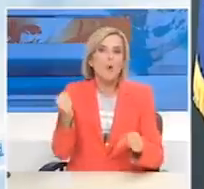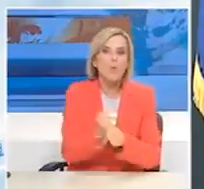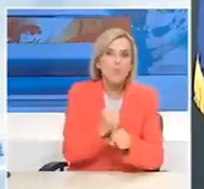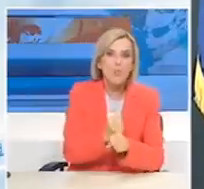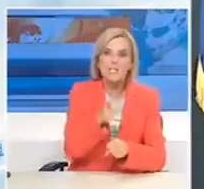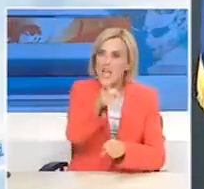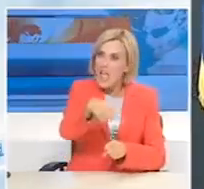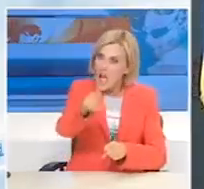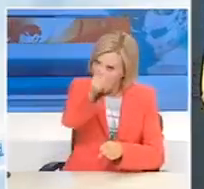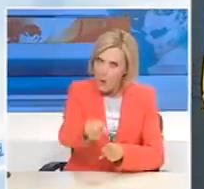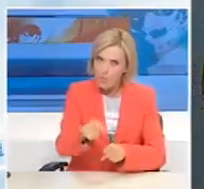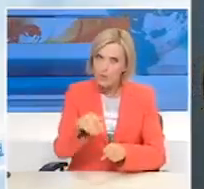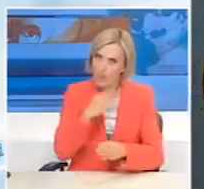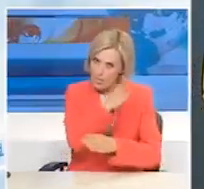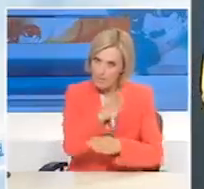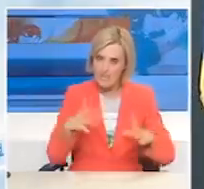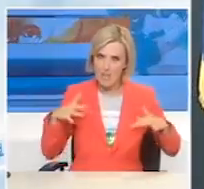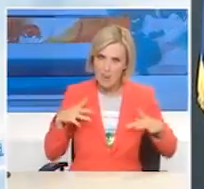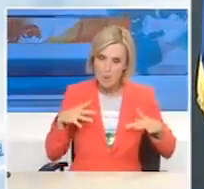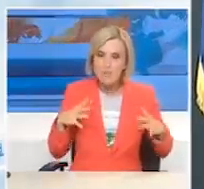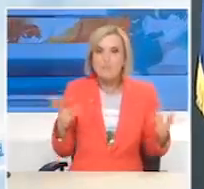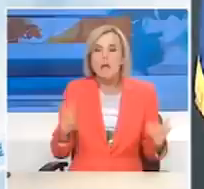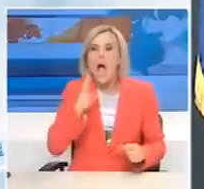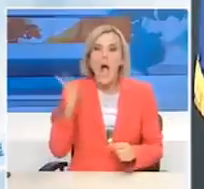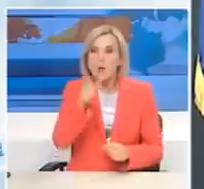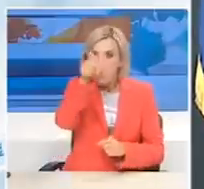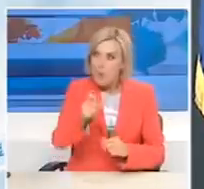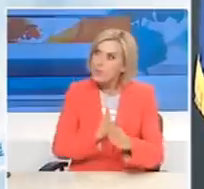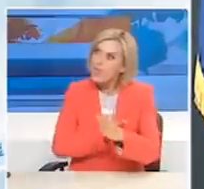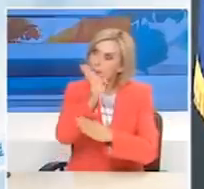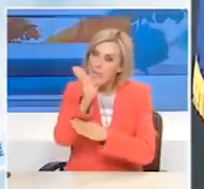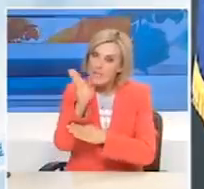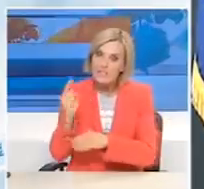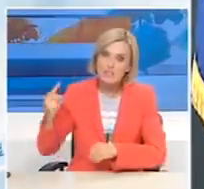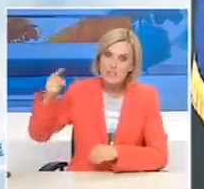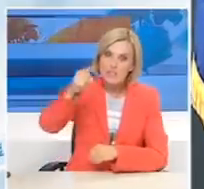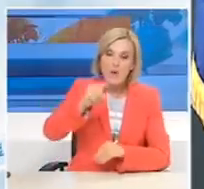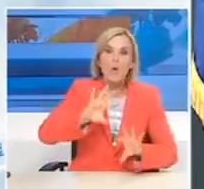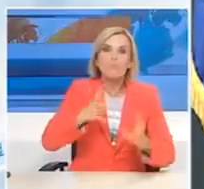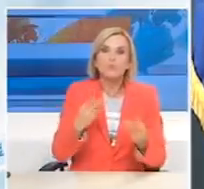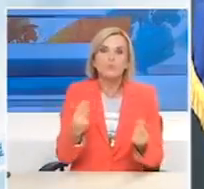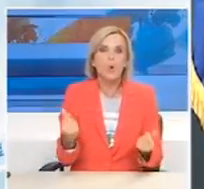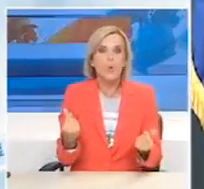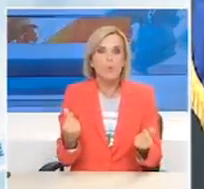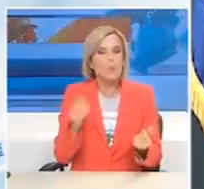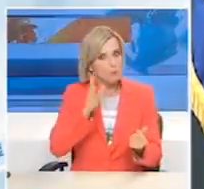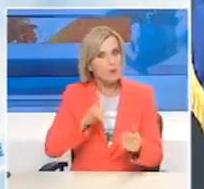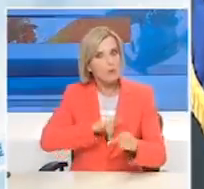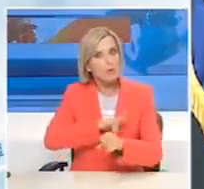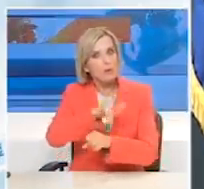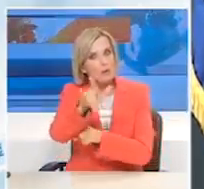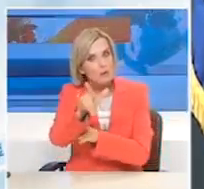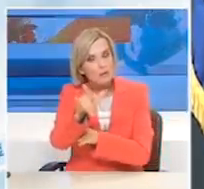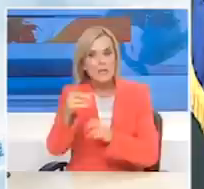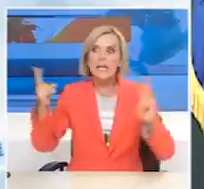πάτε φέτος διακοπές, θα ήθελα να μου απαντήσετε σαν να πηγαίνατε. Υπό ποιους όρους θα γινόταν? Θα ταξιδεύατε